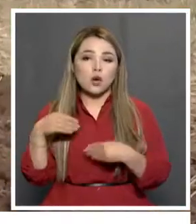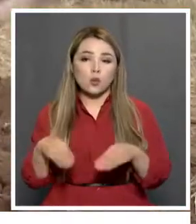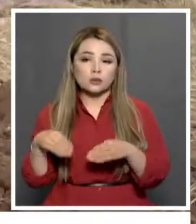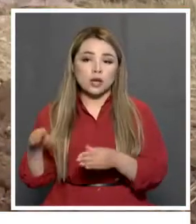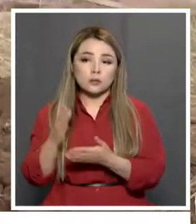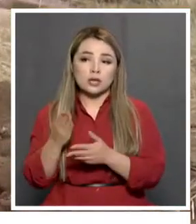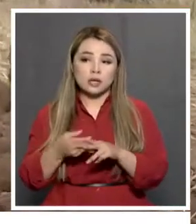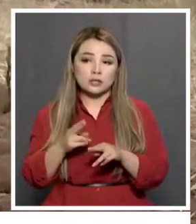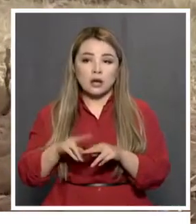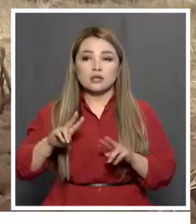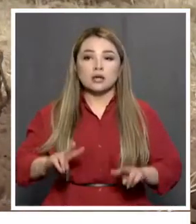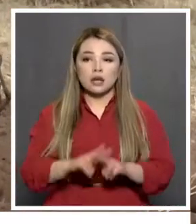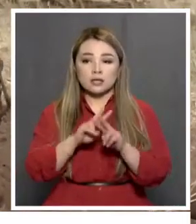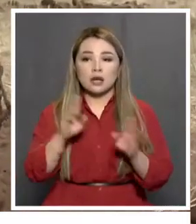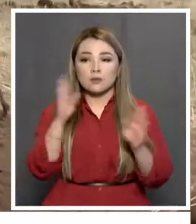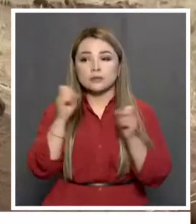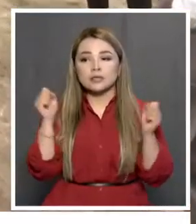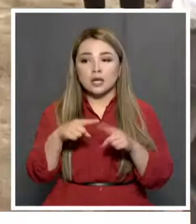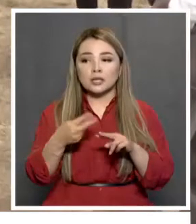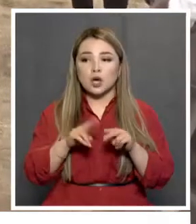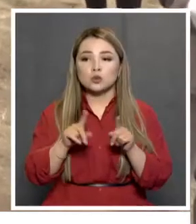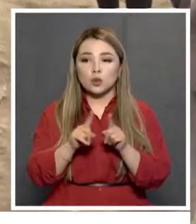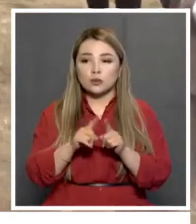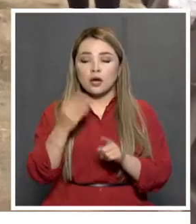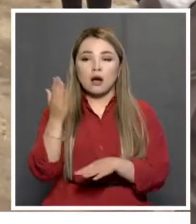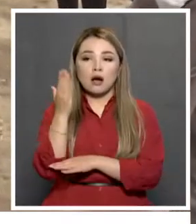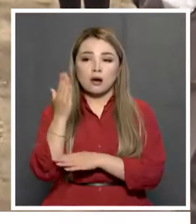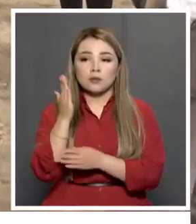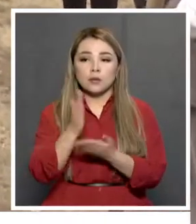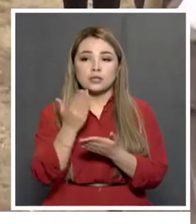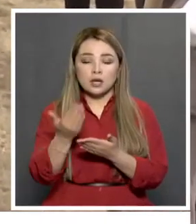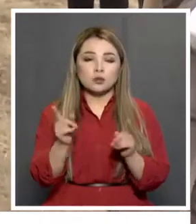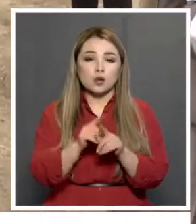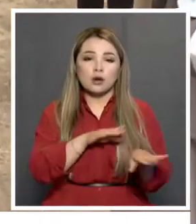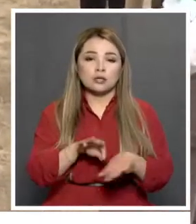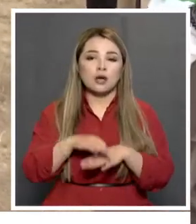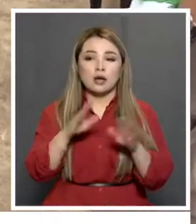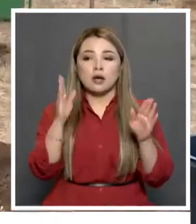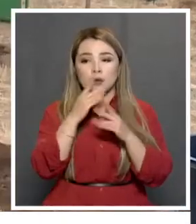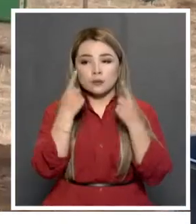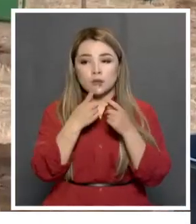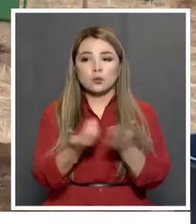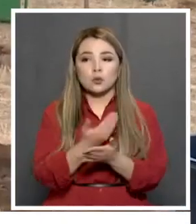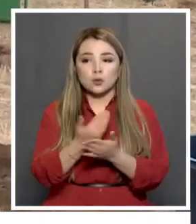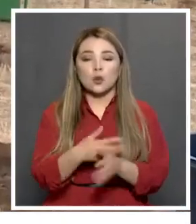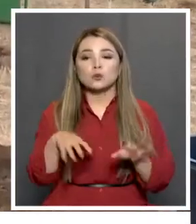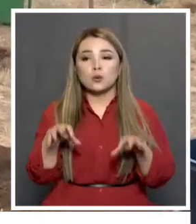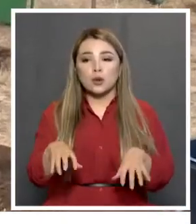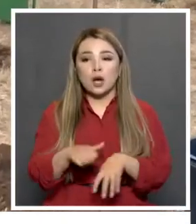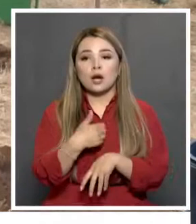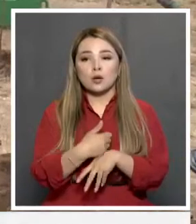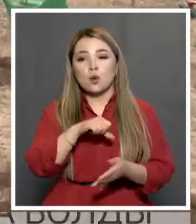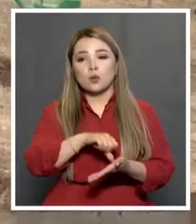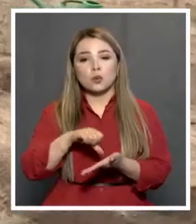отырғызылды. Ол елорданың климатына қолайлы шеттен ағаштары. Шараға экологиялық ұйымдар қауымдастығы президиумының төрайымы мен әкімдік